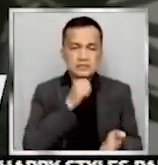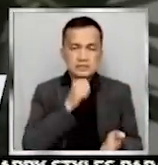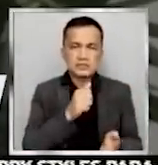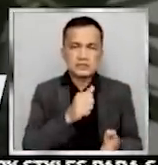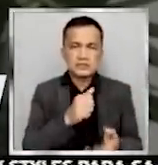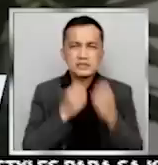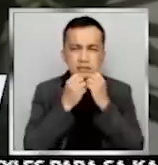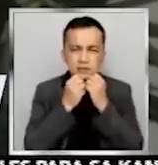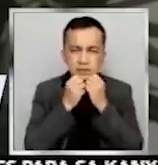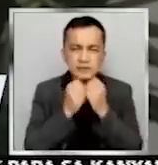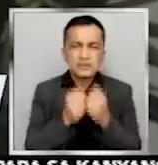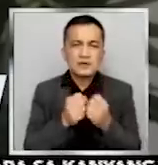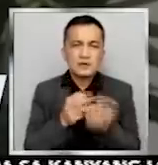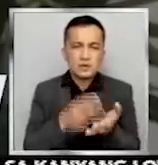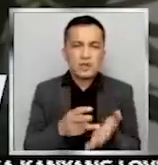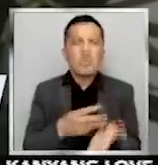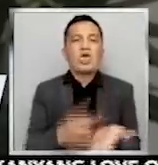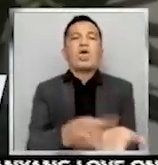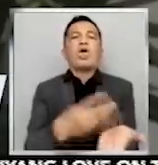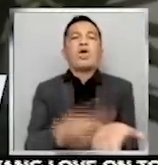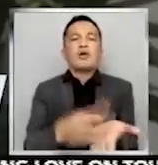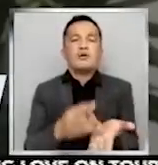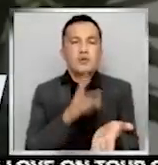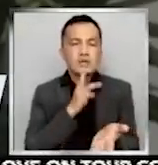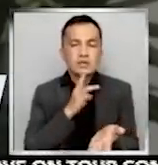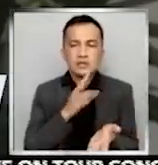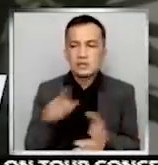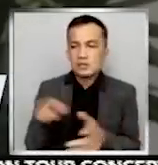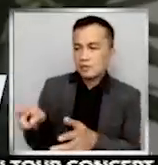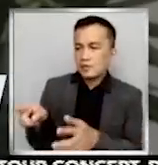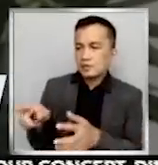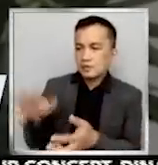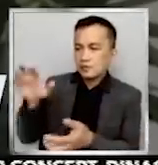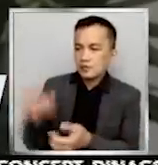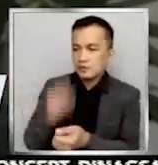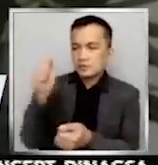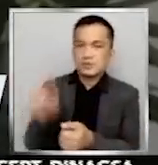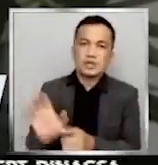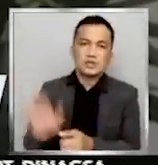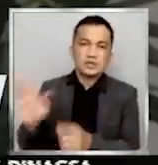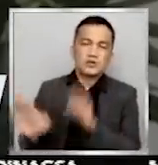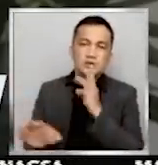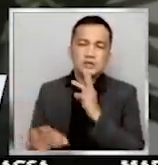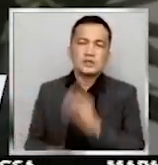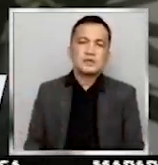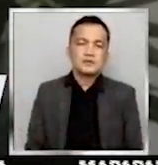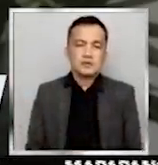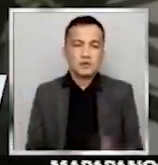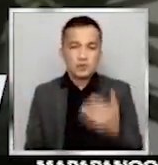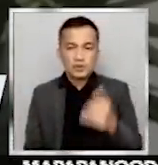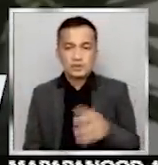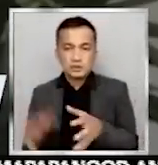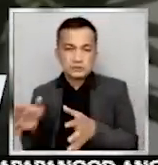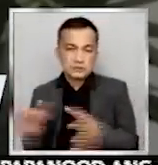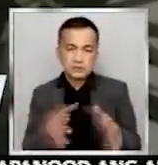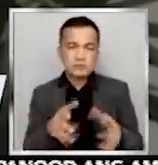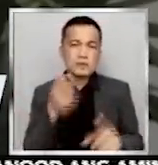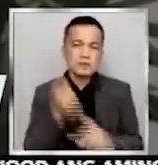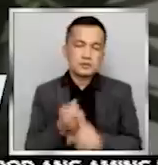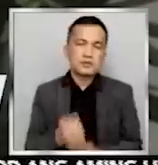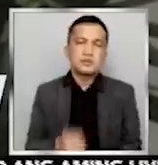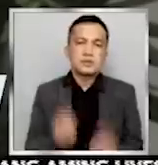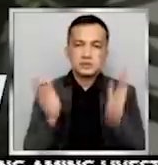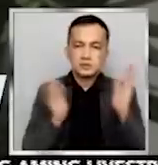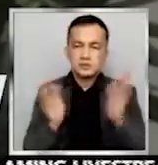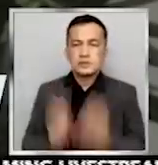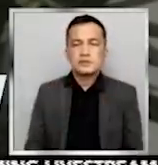excessive use ng water, yung ibang area po naman nadidipit po naman yung kanila, yung supply nila, dahil yung pressure po napupunta lang sa isang area. So hindi